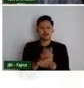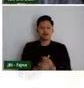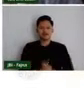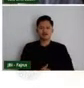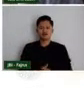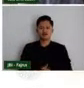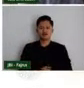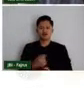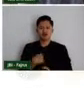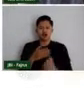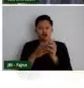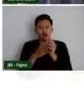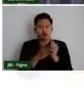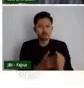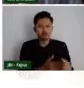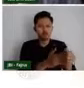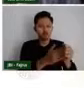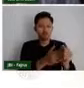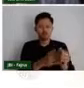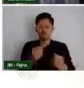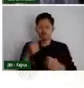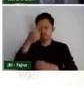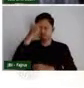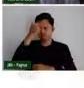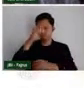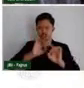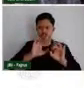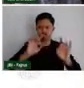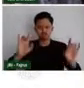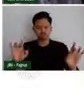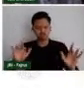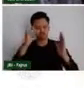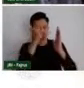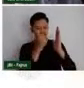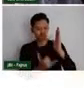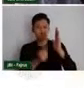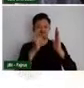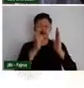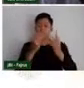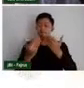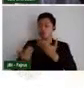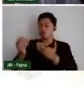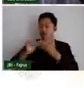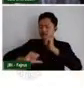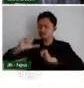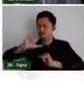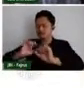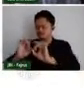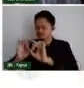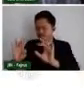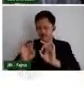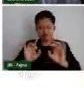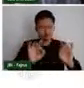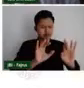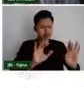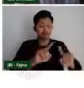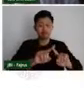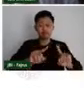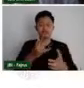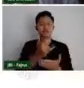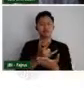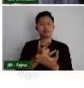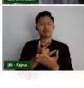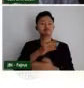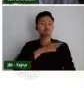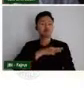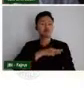berpedoman bahwa pembelajaran diferensiasi ini tetap ada evaluasi walaupun kita lakukan secara diferensiasi. Namun hasil akhir daripada